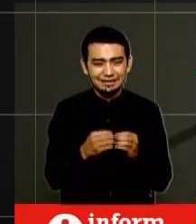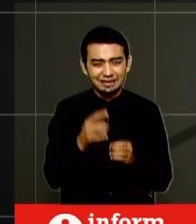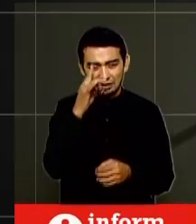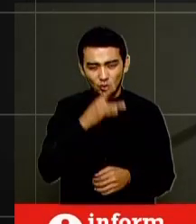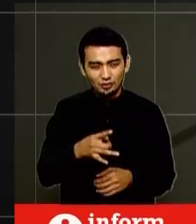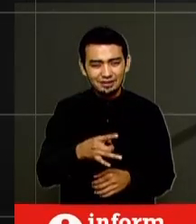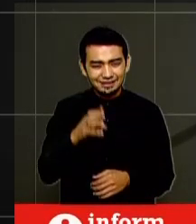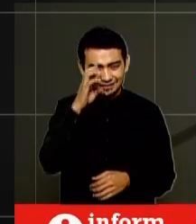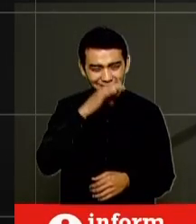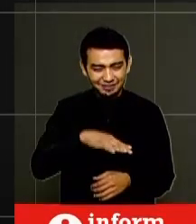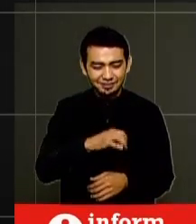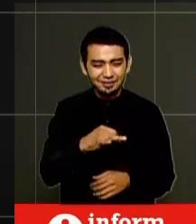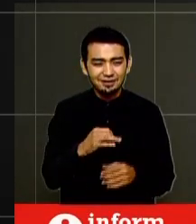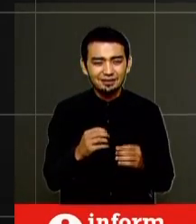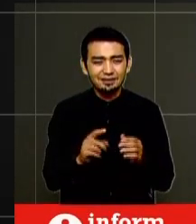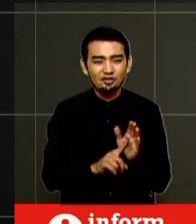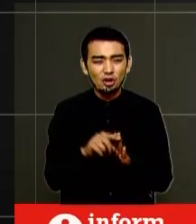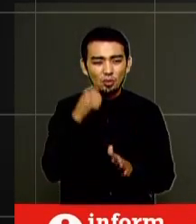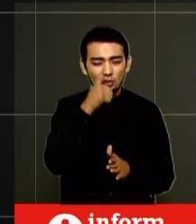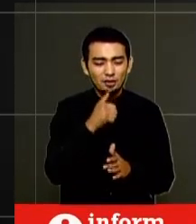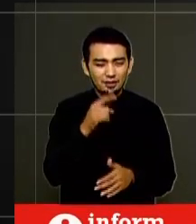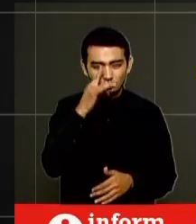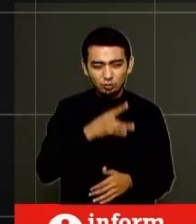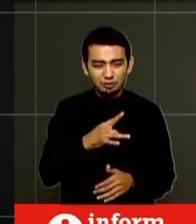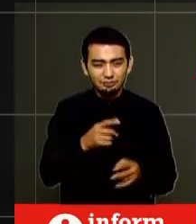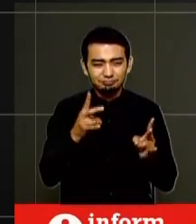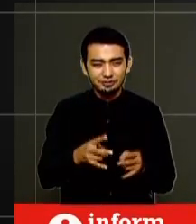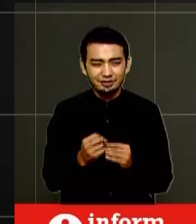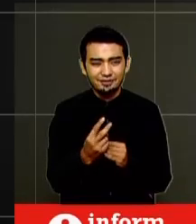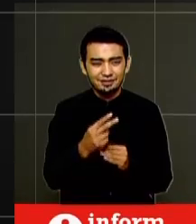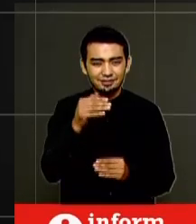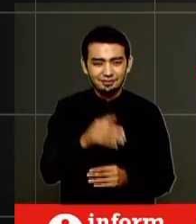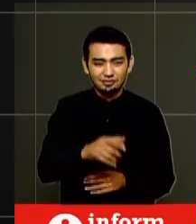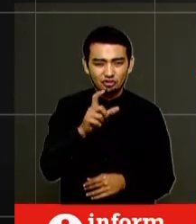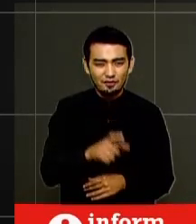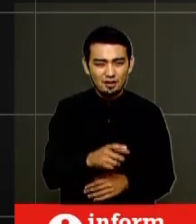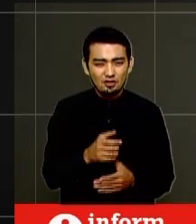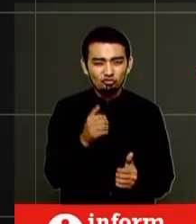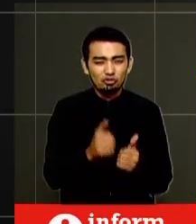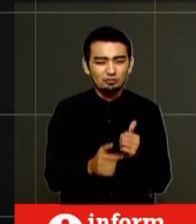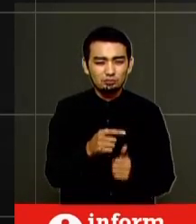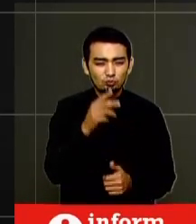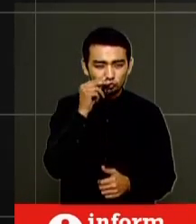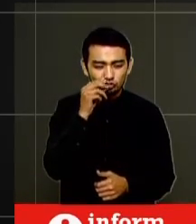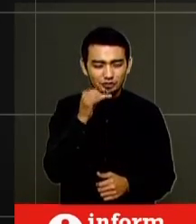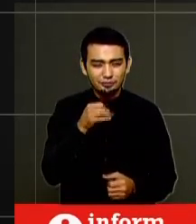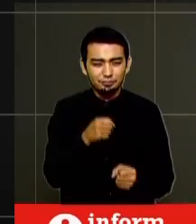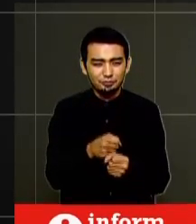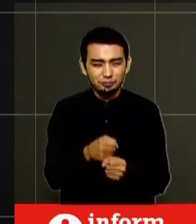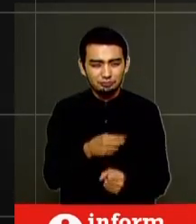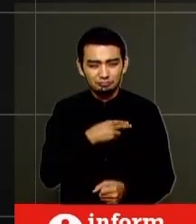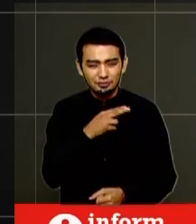страны. С начала года на дорогах республики пострадали почти 12 тысяч человек. Чаще это мужчины. За этот период в авариях